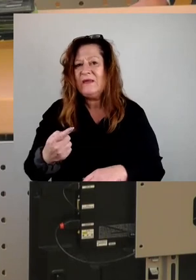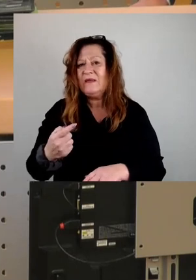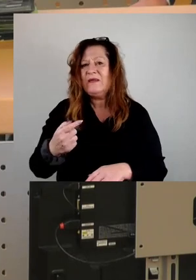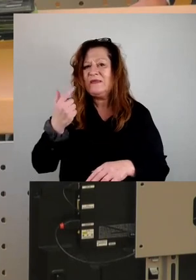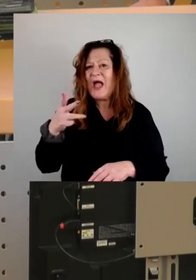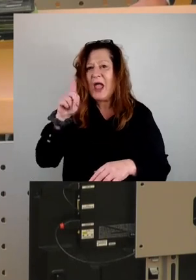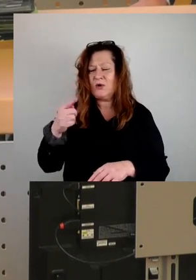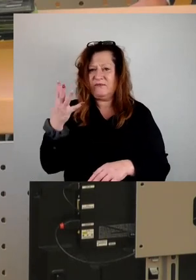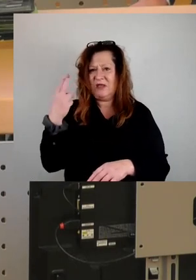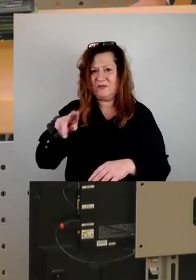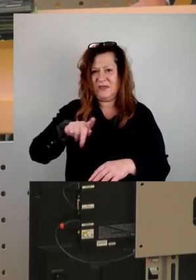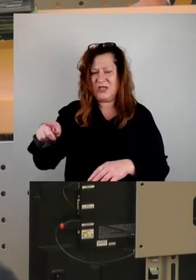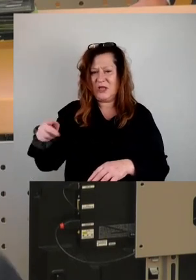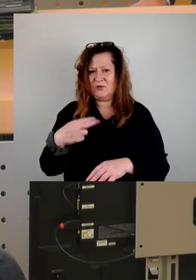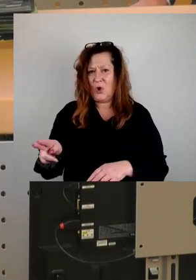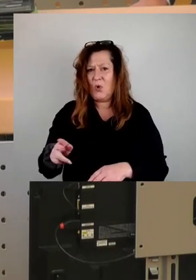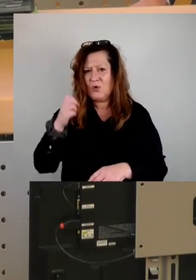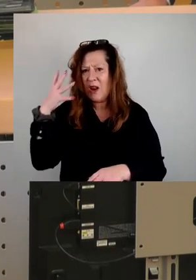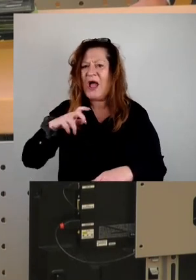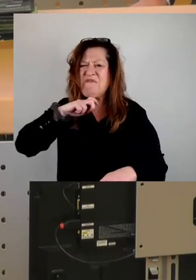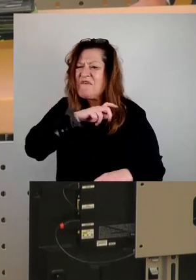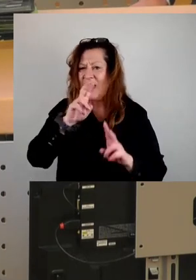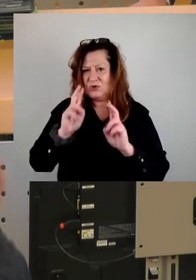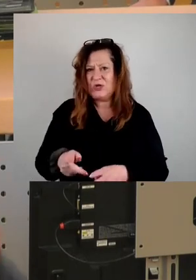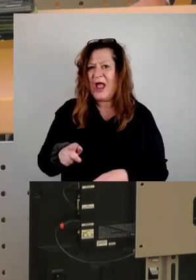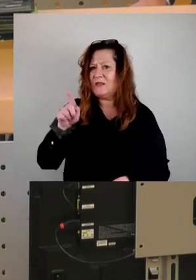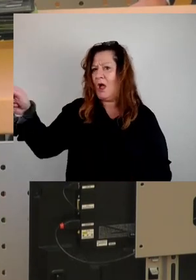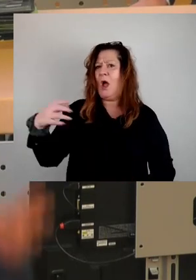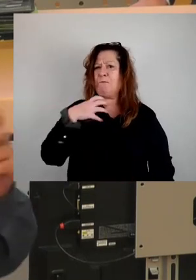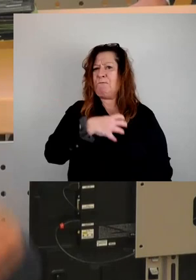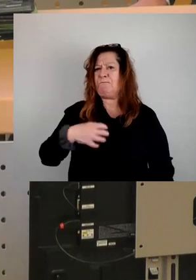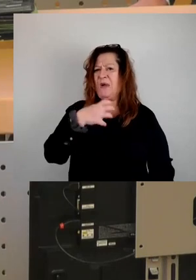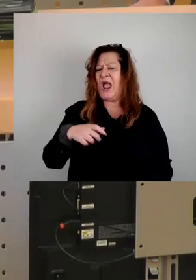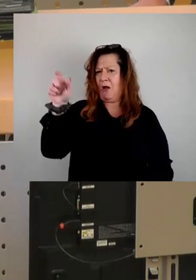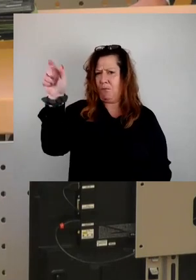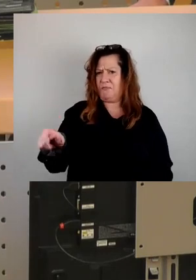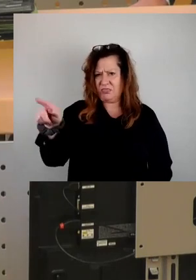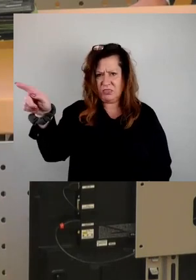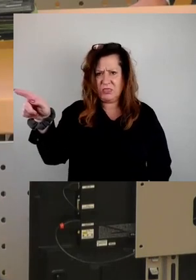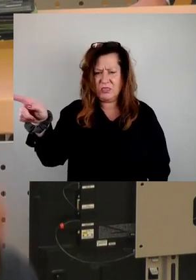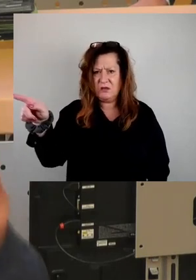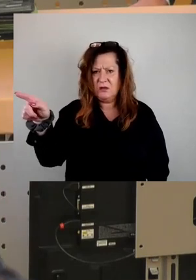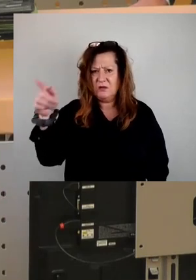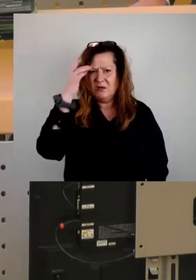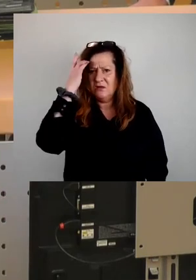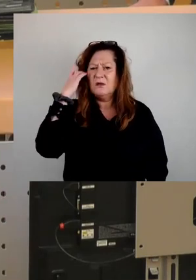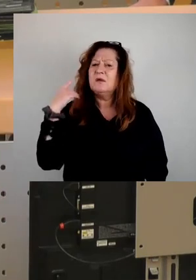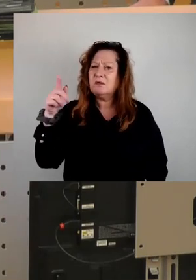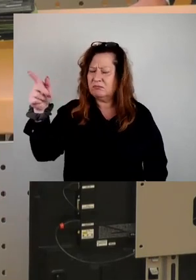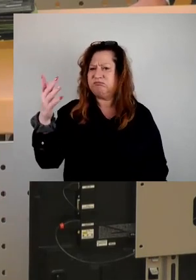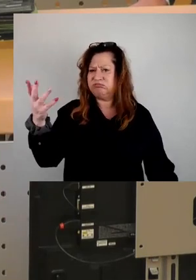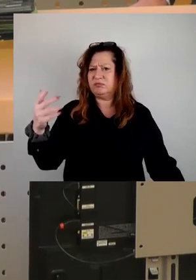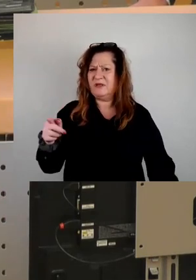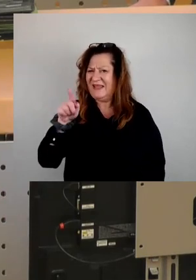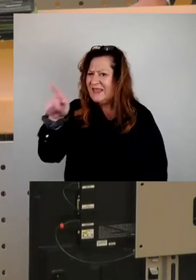Und natürlich ist es eine Unverschämtheit, dass dieser Typ aus Bayern, ich glaube, so viel darf ich nicht sagen, keine Ahnung, ja, also, ne, dass der